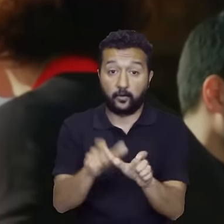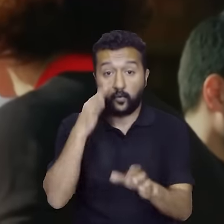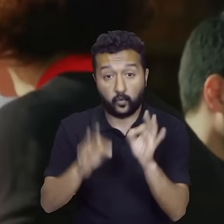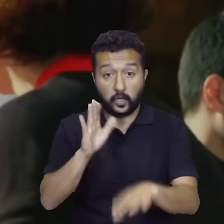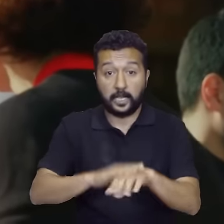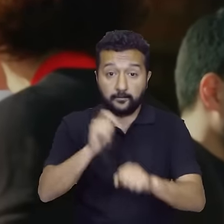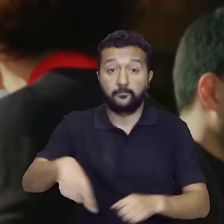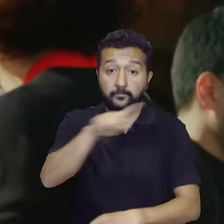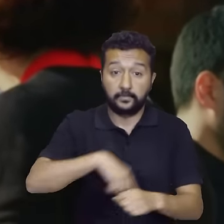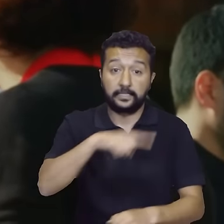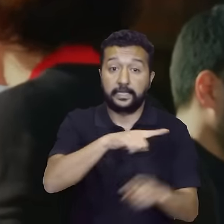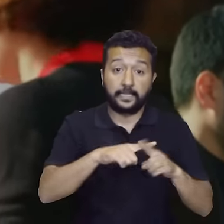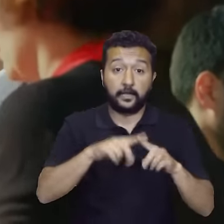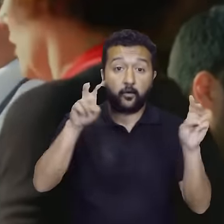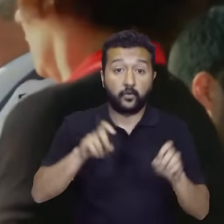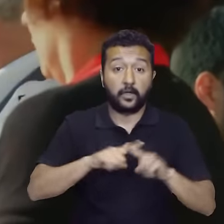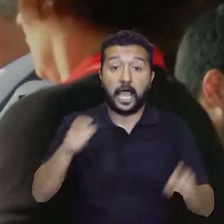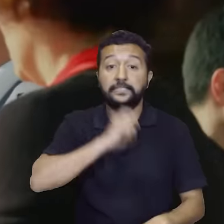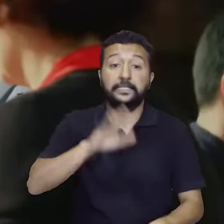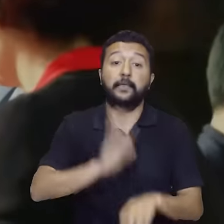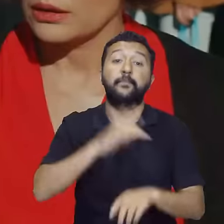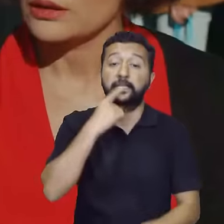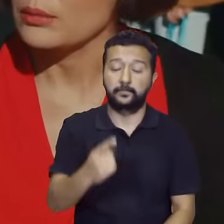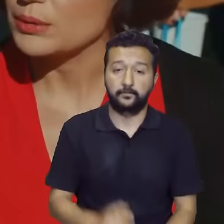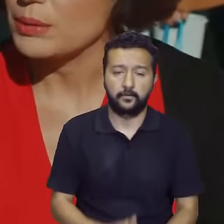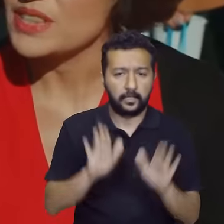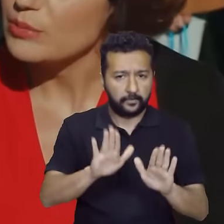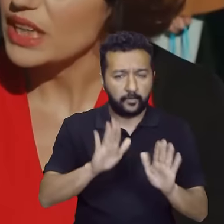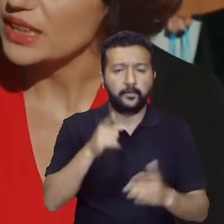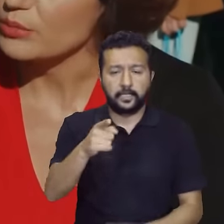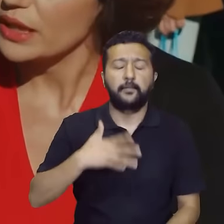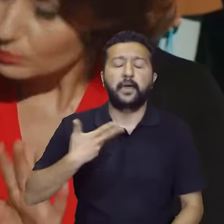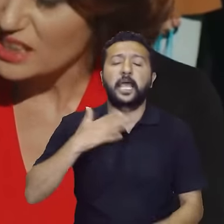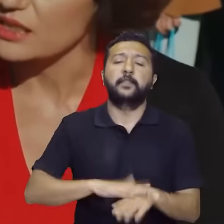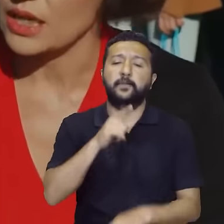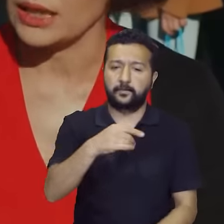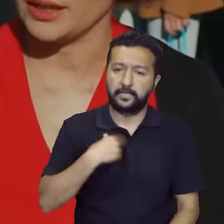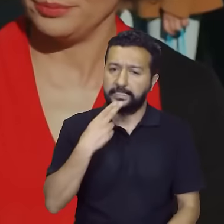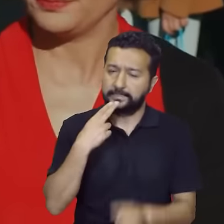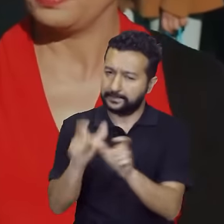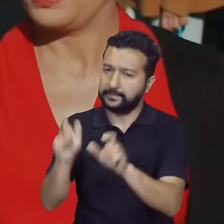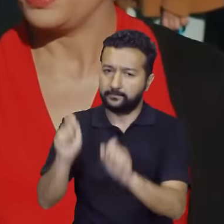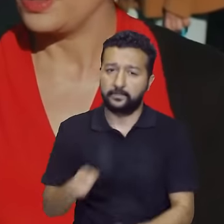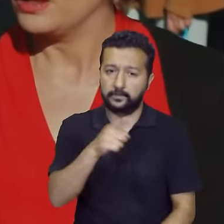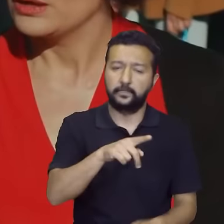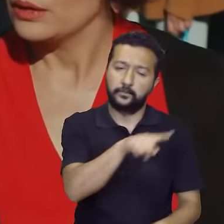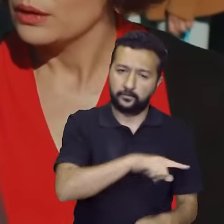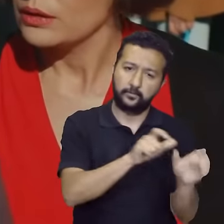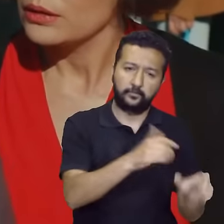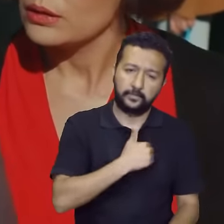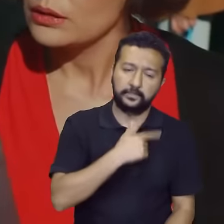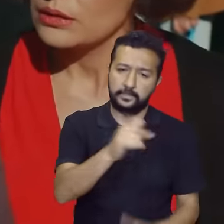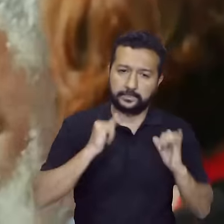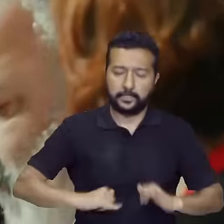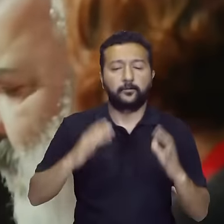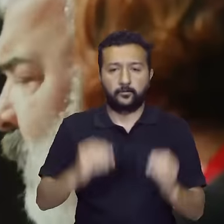kontrol altında tut. Bunlar şu Tarık meselesinde sakın bir boş boğazlık etmesinler. Tamam tamam, sen merak etme. Ben kızları hallederim. Yeğenler bende.